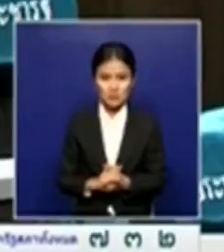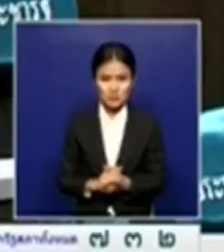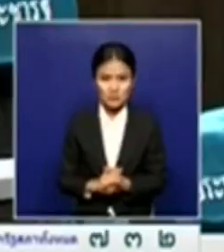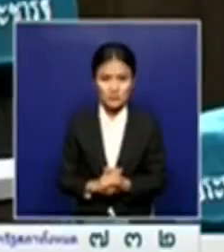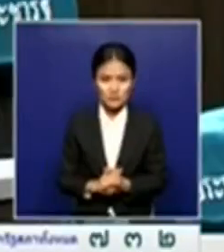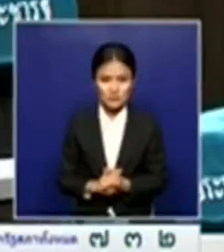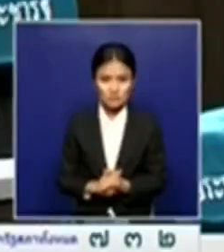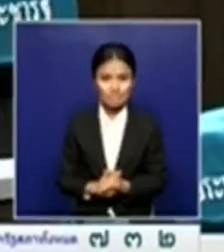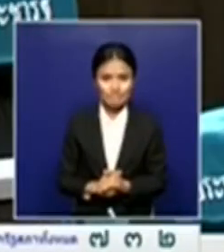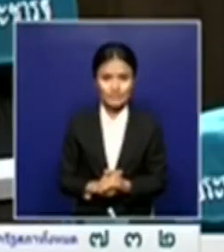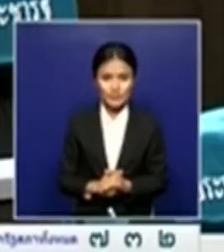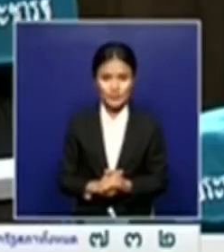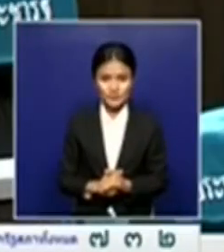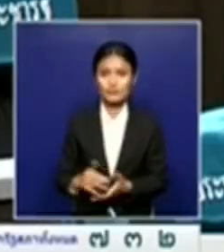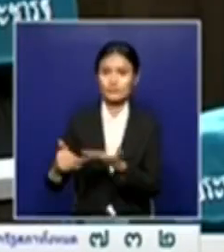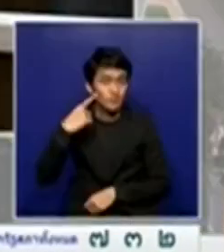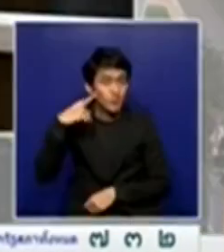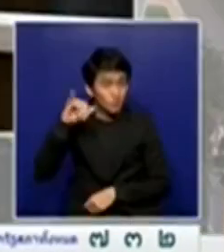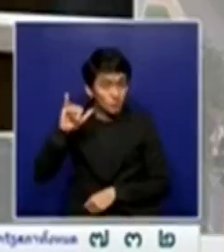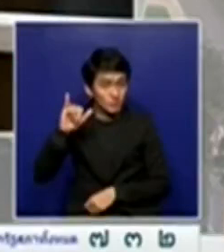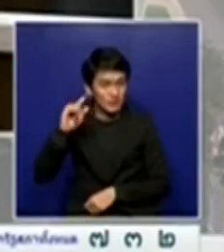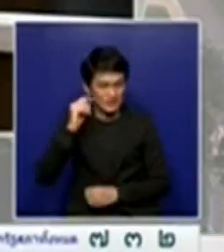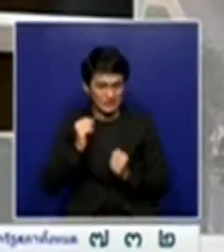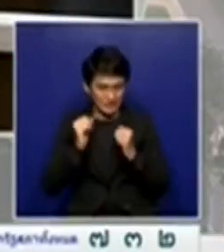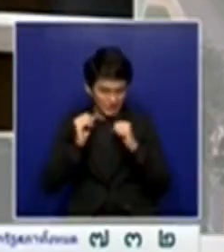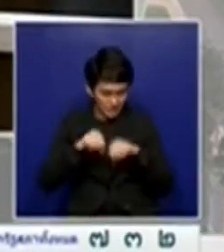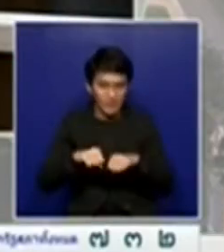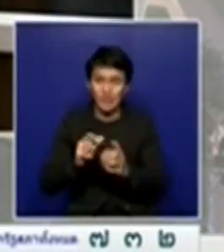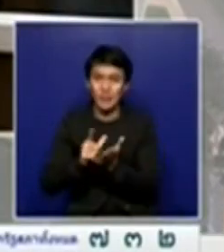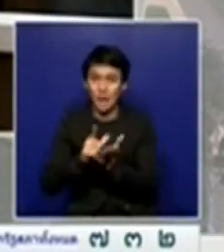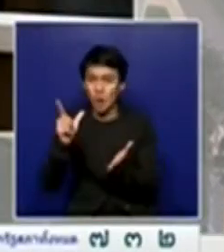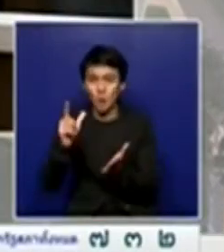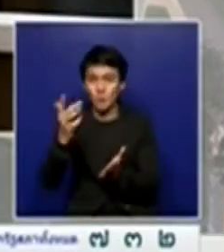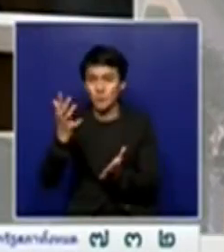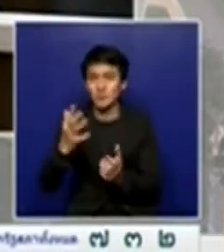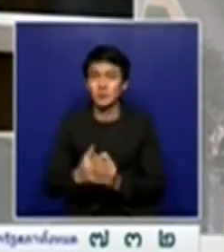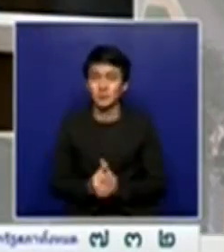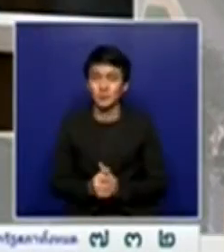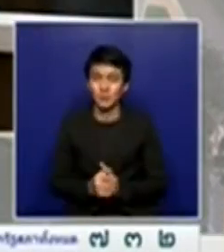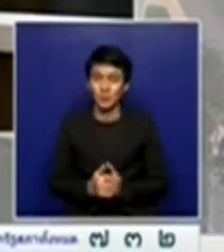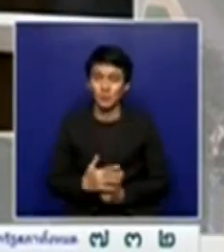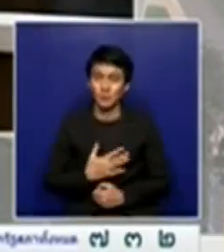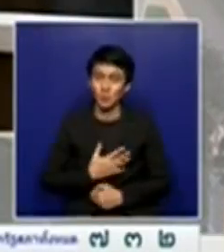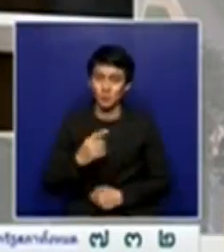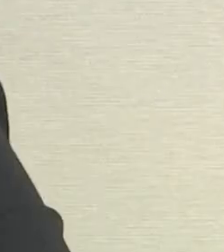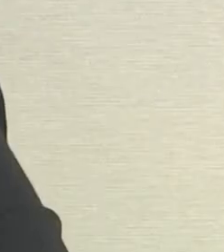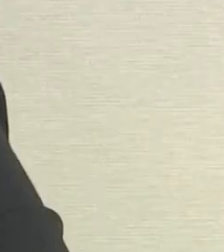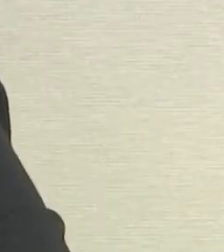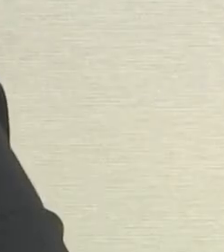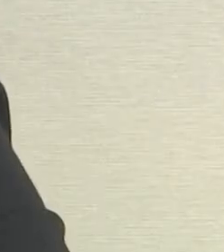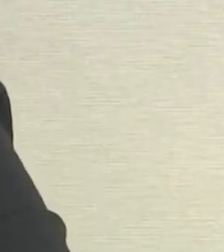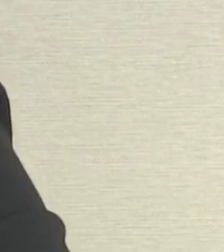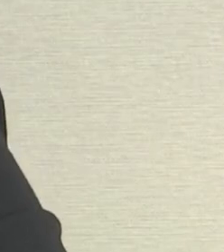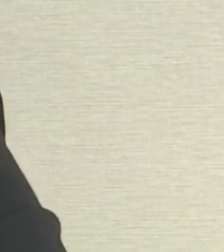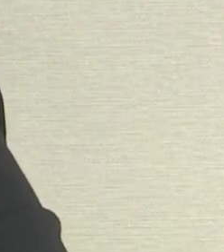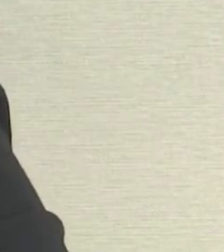น้าตั้งคณะกรรมการสมานฉันท์ในสัดส่วนการพูดคุยที่ควรเท่าเทียมและมีเฉพาะผู้ขัดแย้งเท่านั้น อีกฝ่ายนึงที่กำ